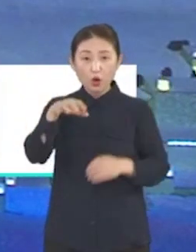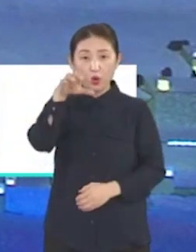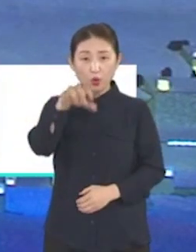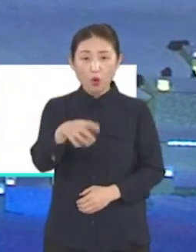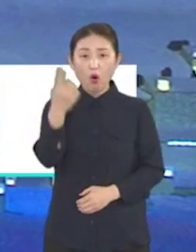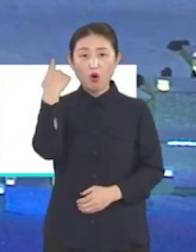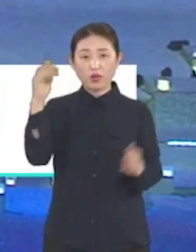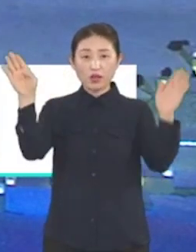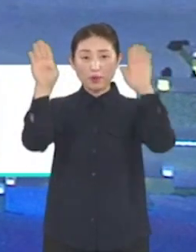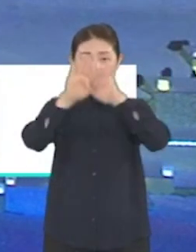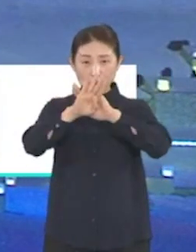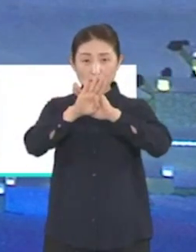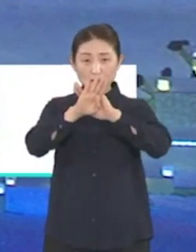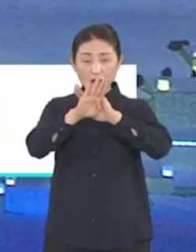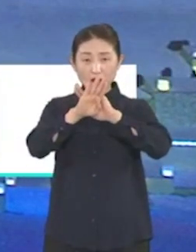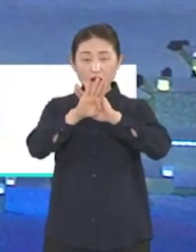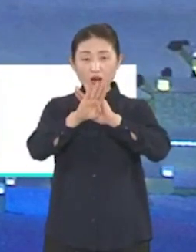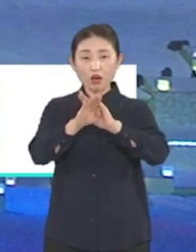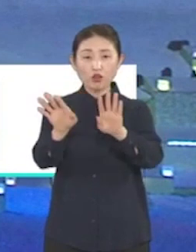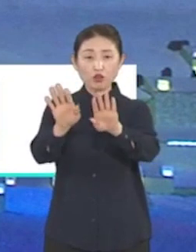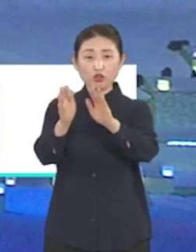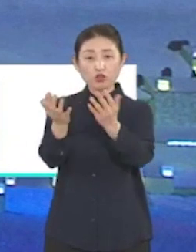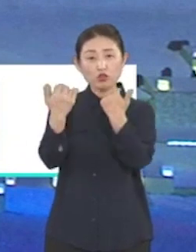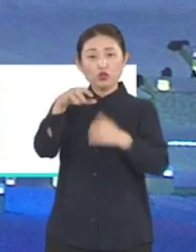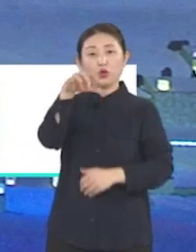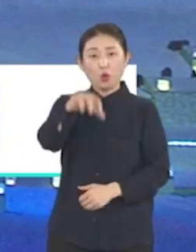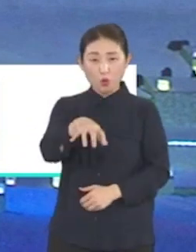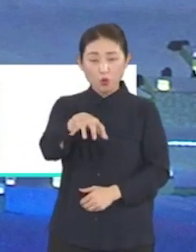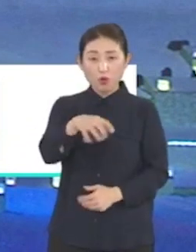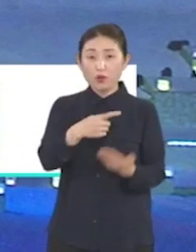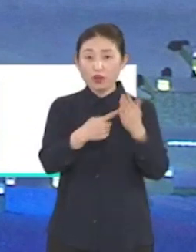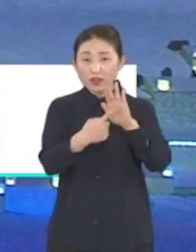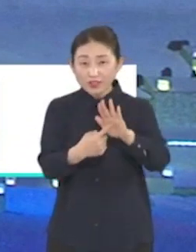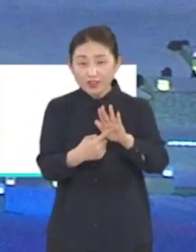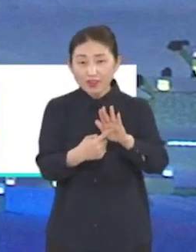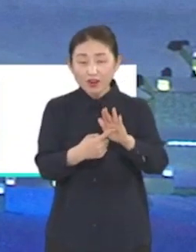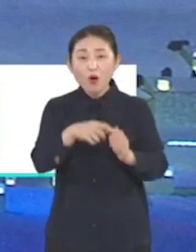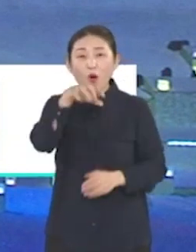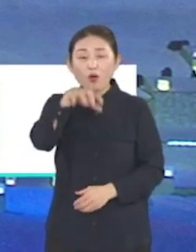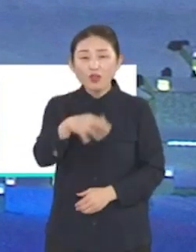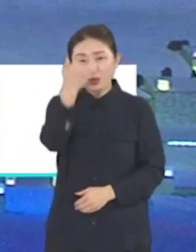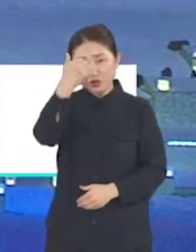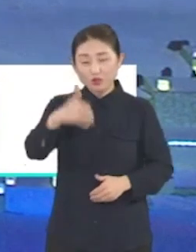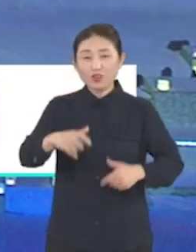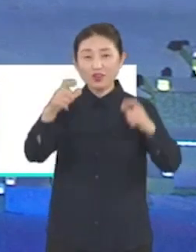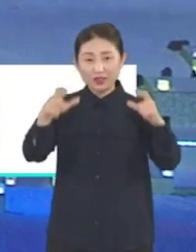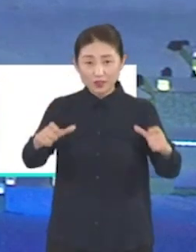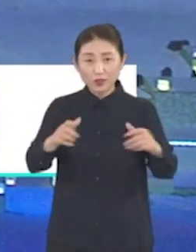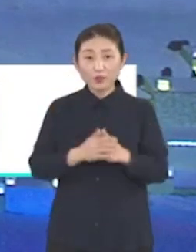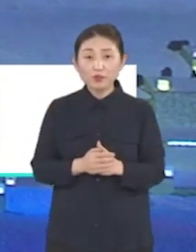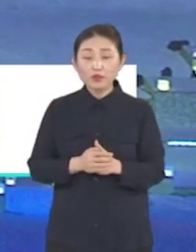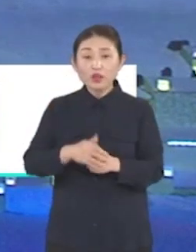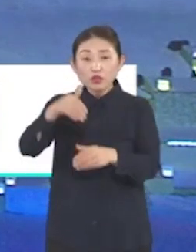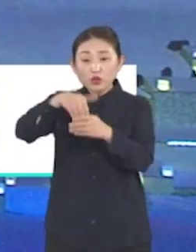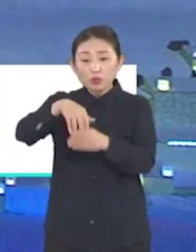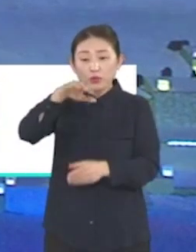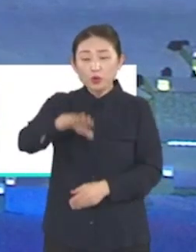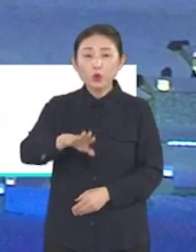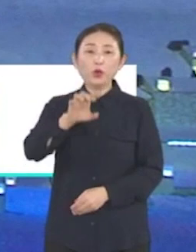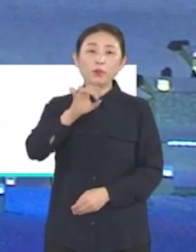대학 경기대회를 어젯밤 공동 유치하는 데 성공했습니다. 투표가 실시된 벨기에